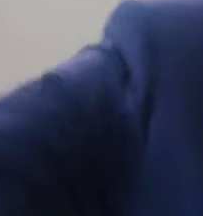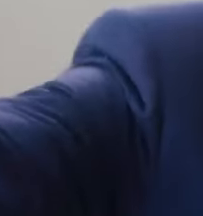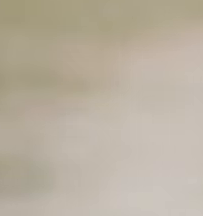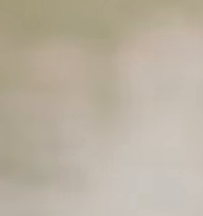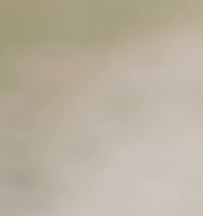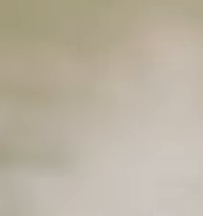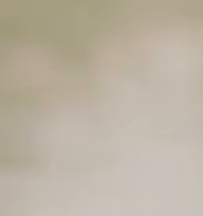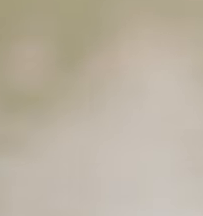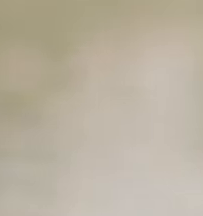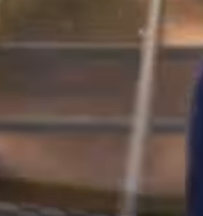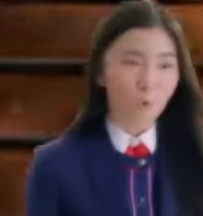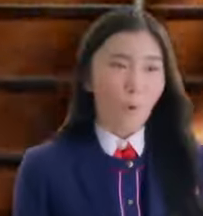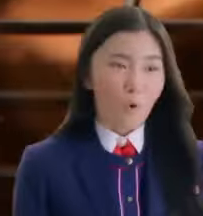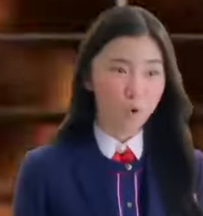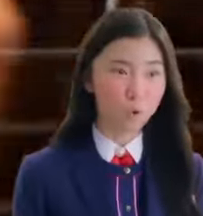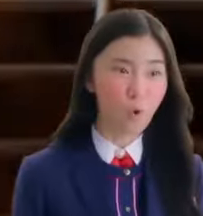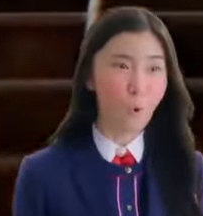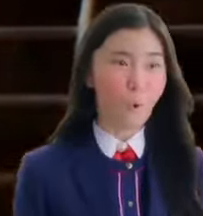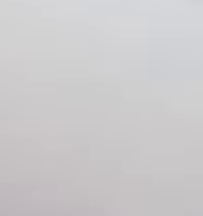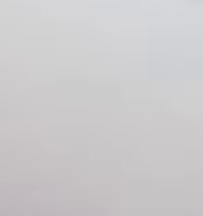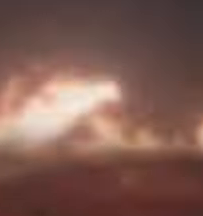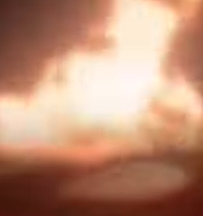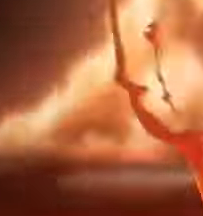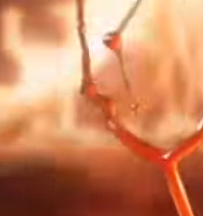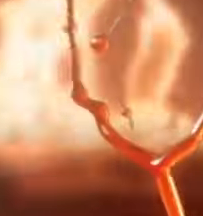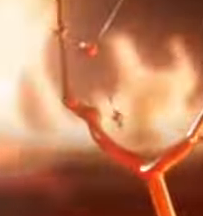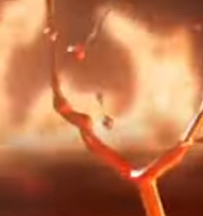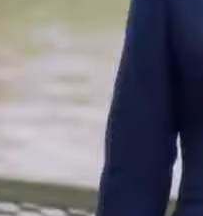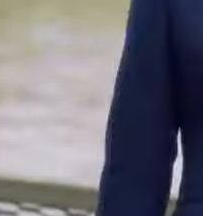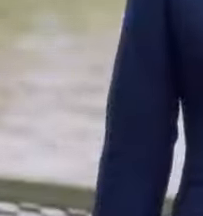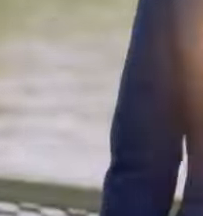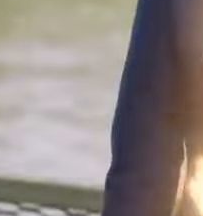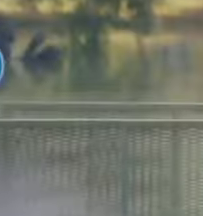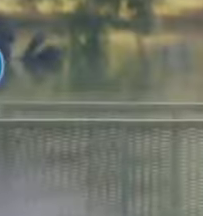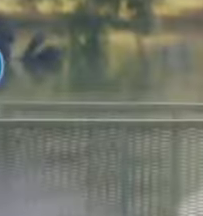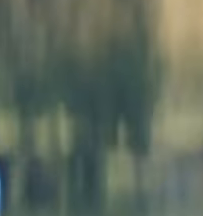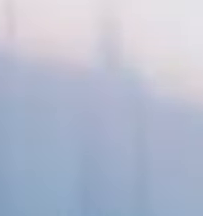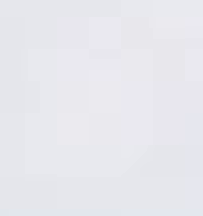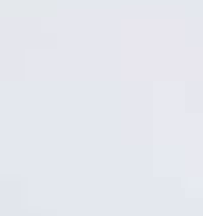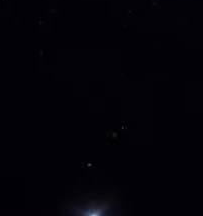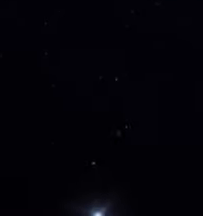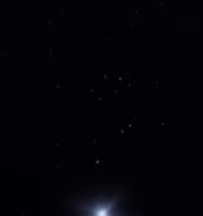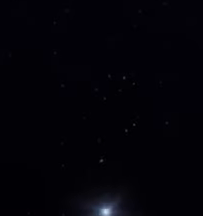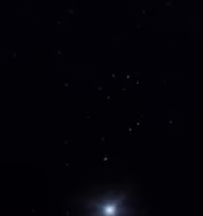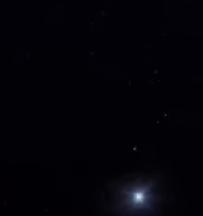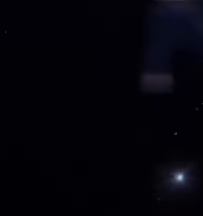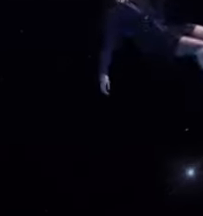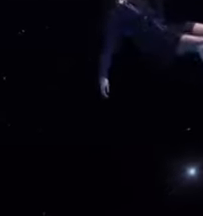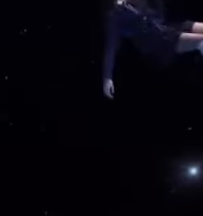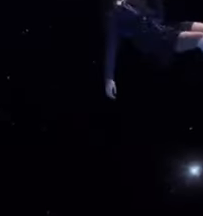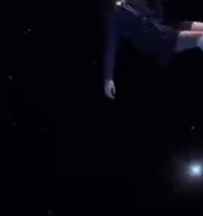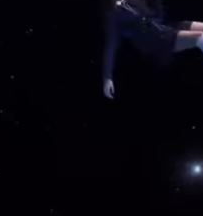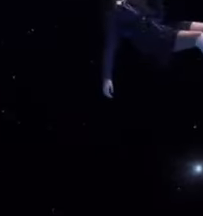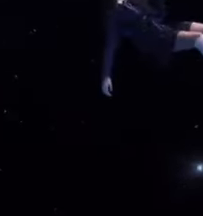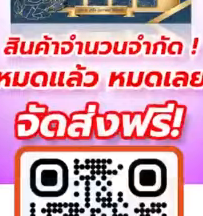แดนอ ะไรนี ่ใหม่เบนโตซอสโคชูจังอร่อยเค็มและซอสเผ็ดเกาหลีอร่อยเด็ดเบนโตอร่อยเด็ด